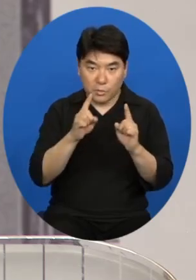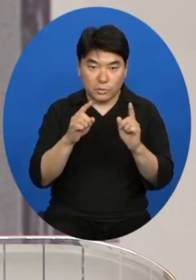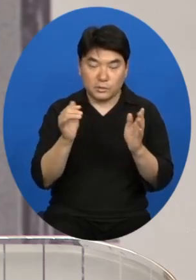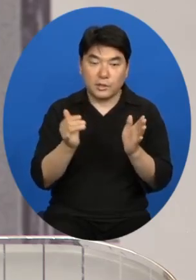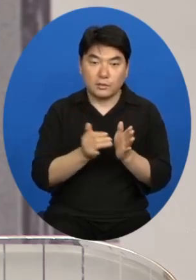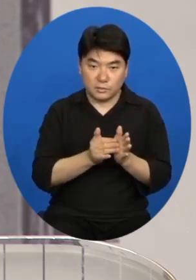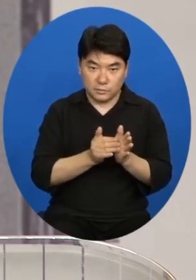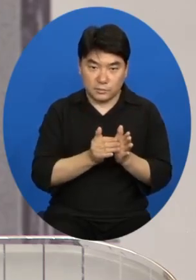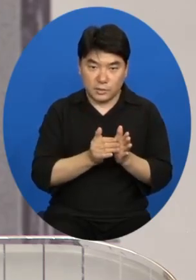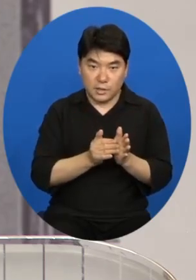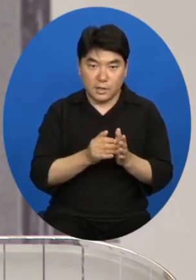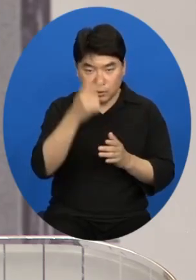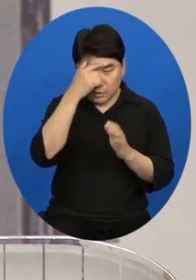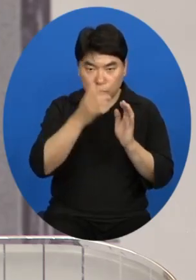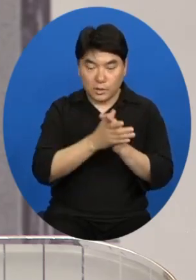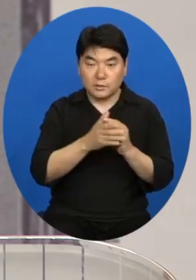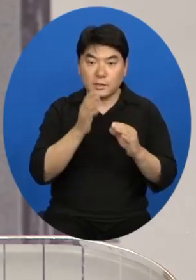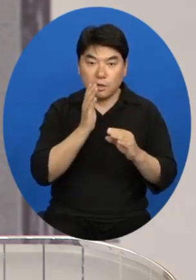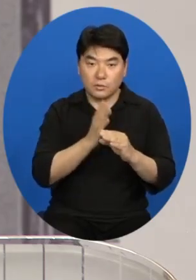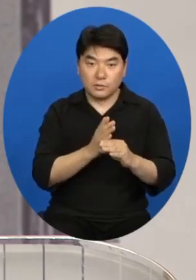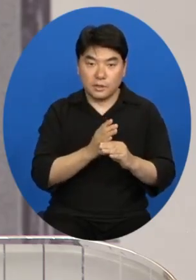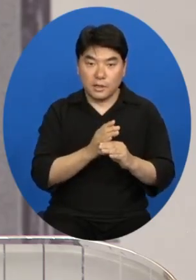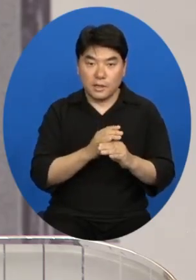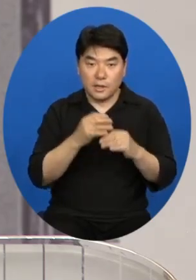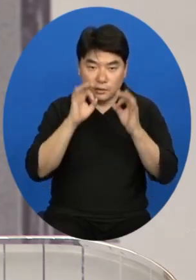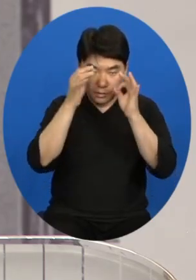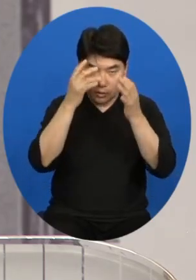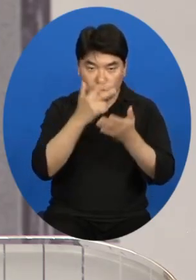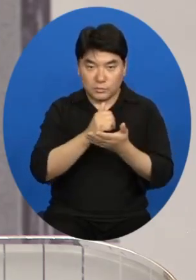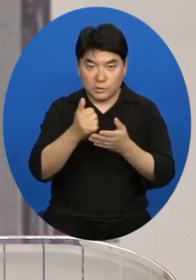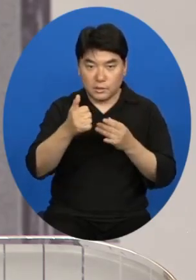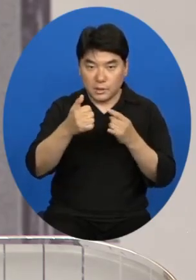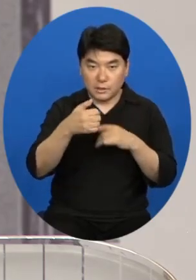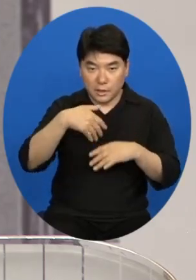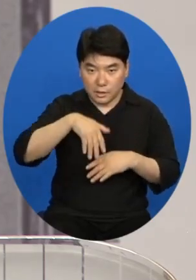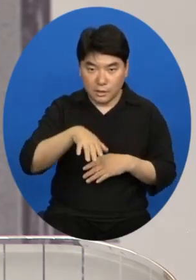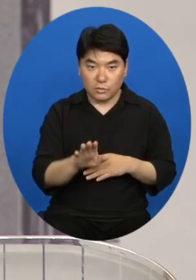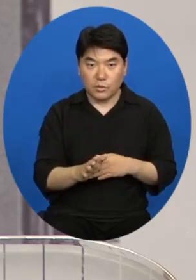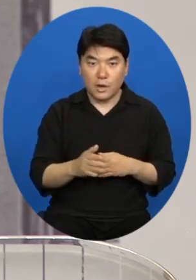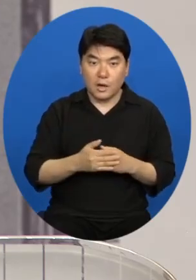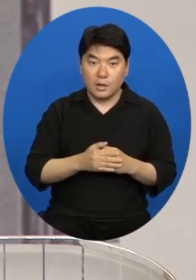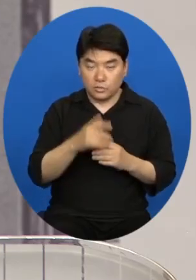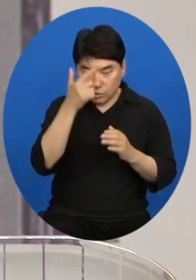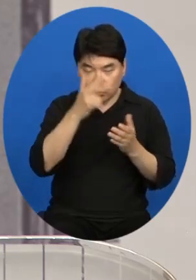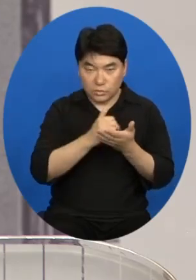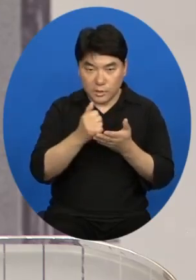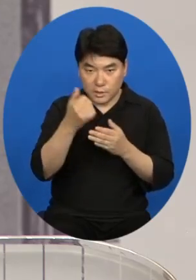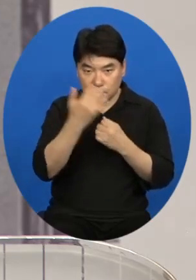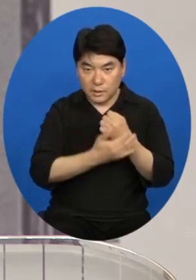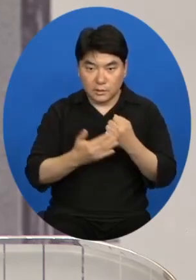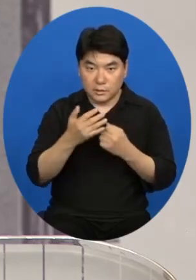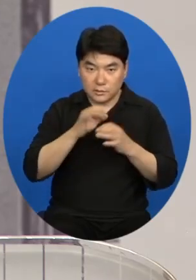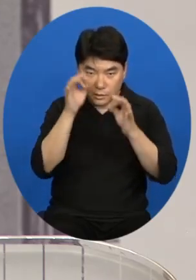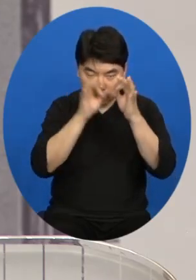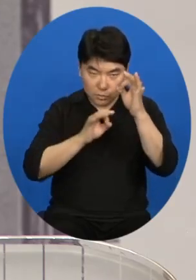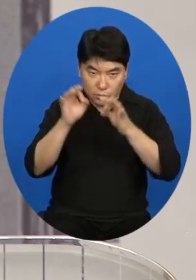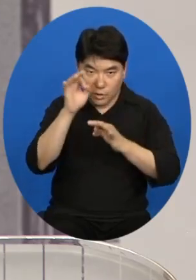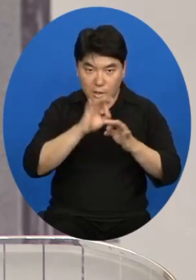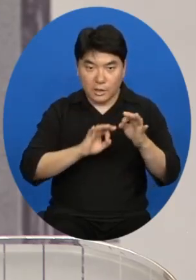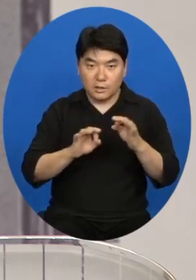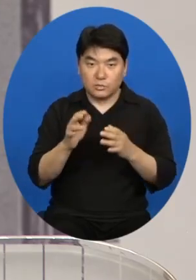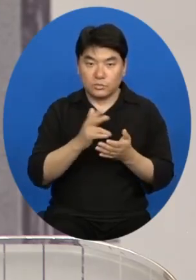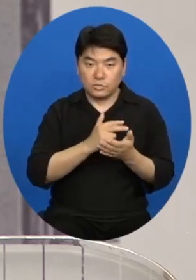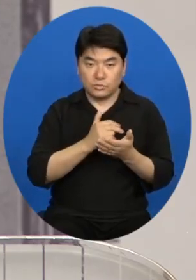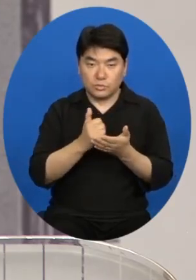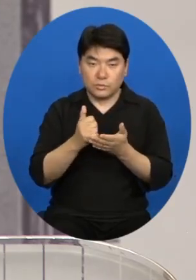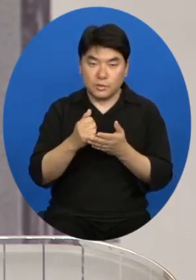거예요. 기도하는 가운데 간절하게 주님께 나아가고 주님의 은혜를 구하고 주님이 없으면 살 수 없는 존재이며